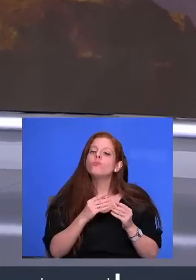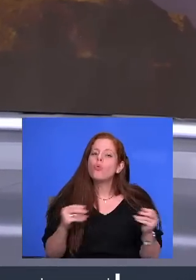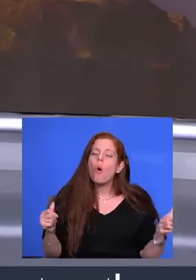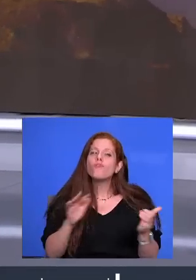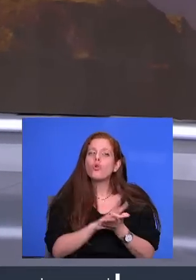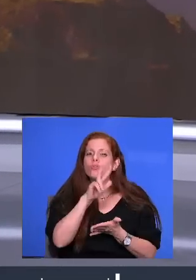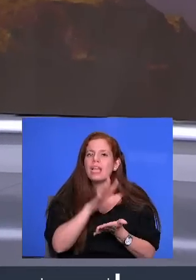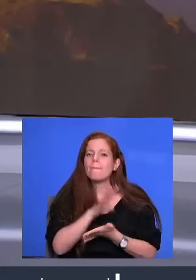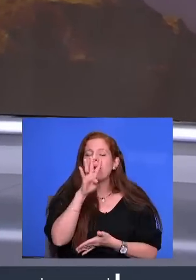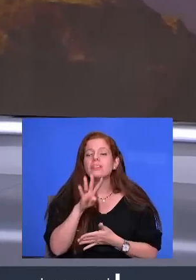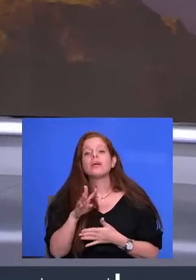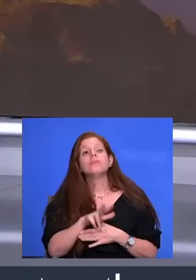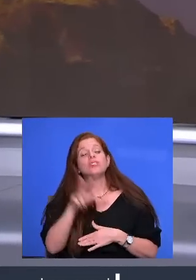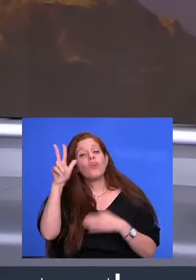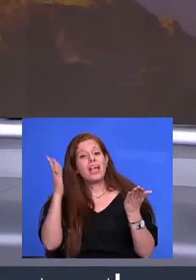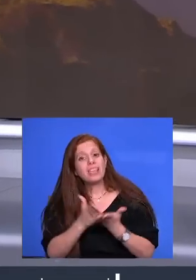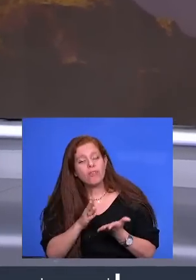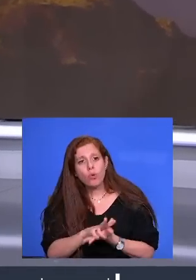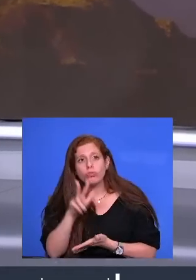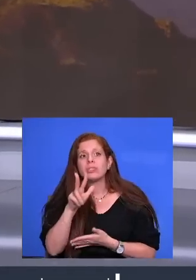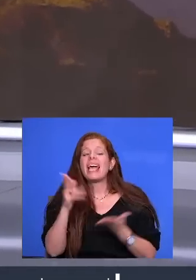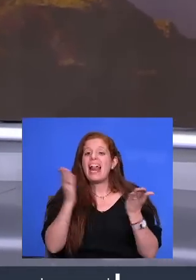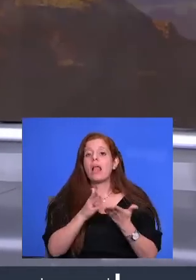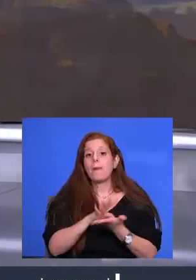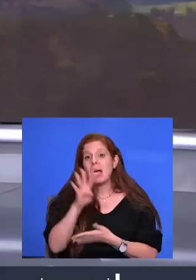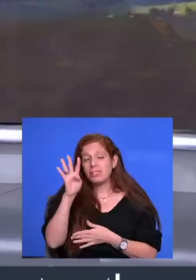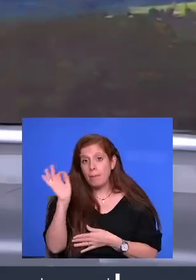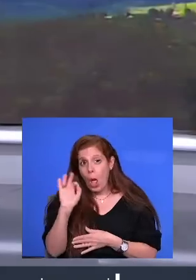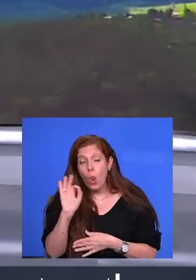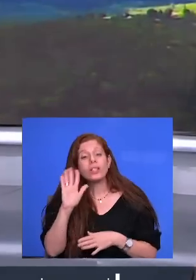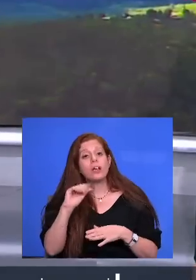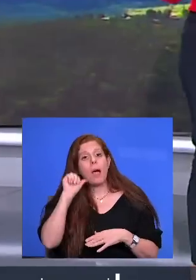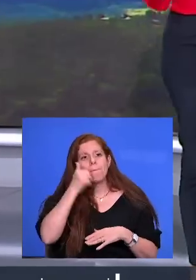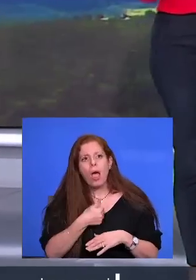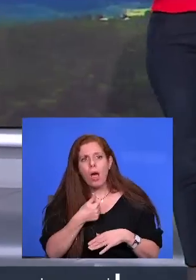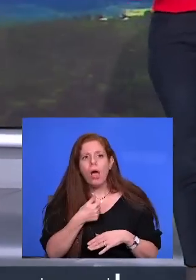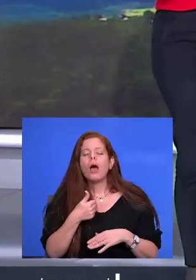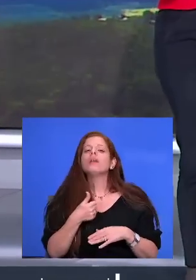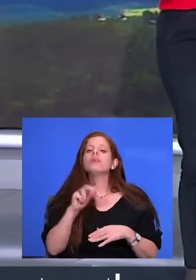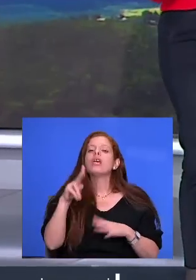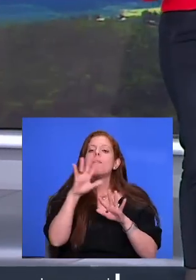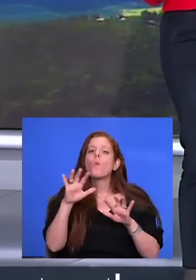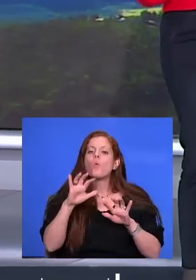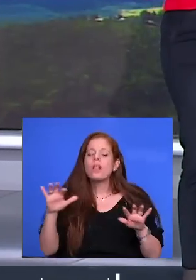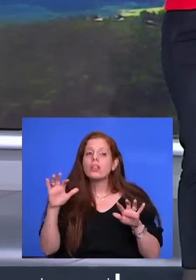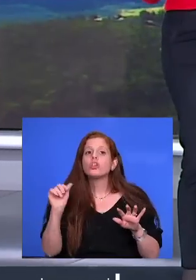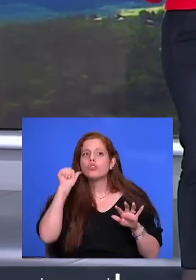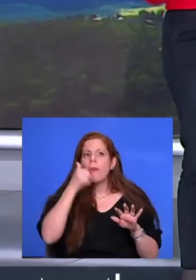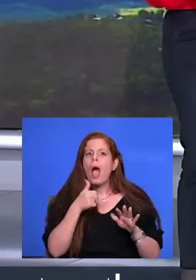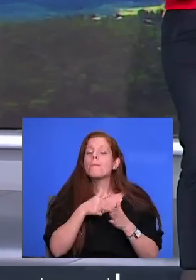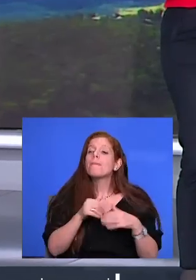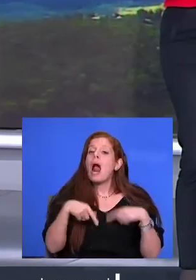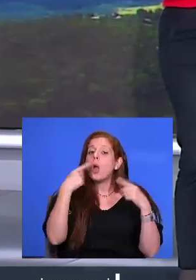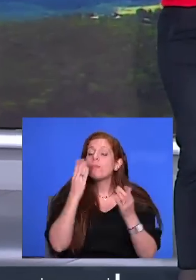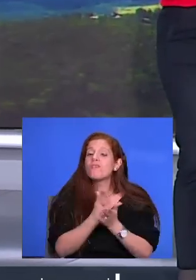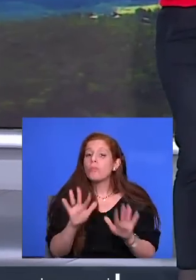13-14, בצפון הנגב 13, אילת 14 מעלות. גם מחר בדרך כלל יהיה מעונן חלקית, כשמחר במהלך היום, כבר בשעות